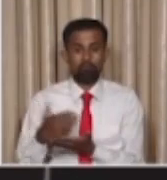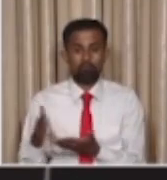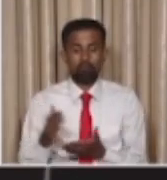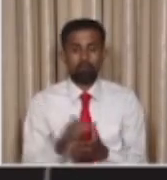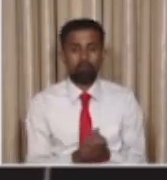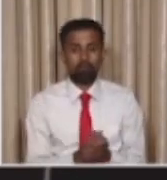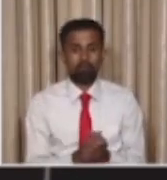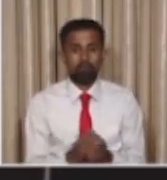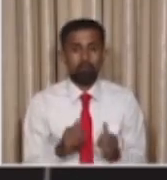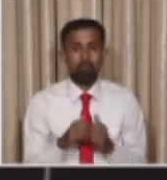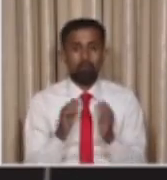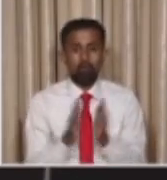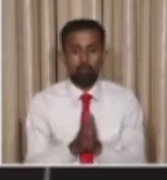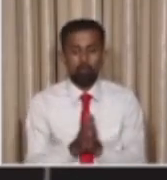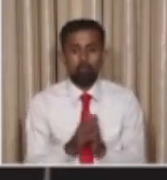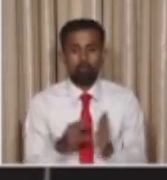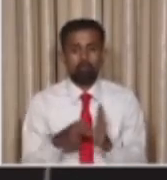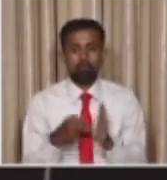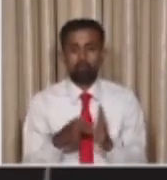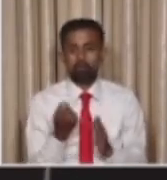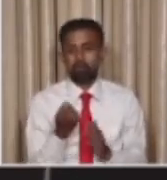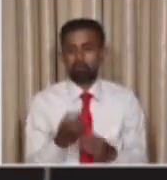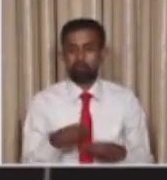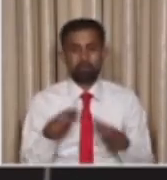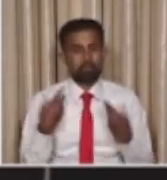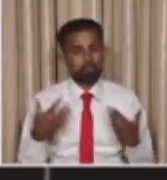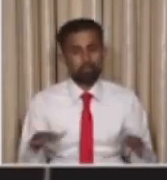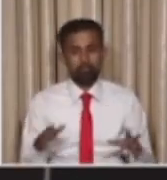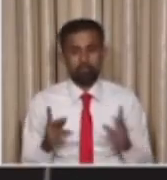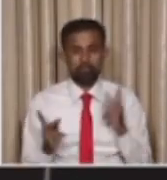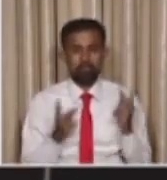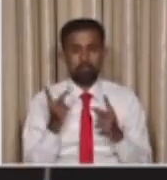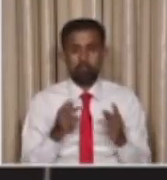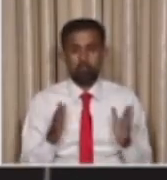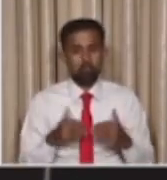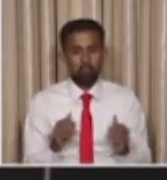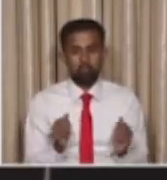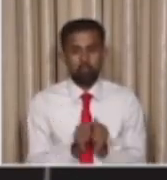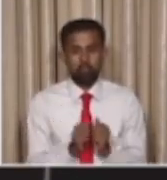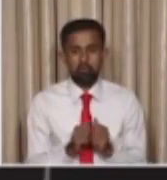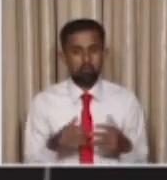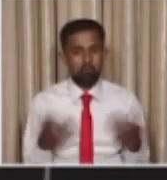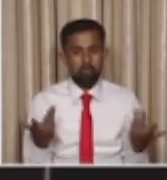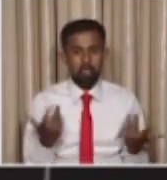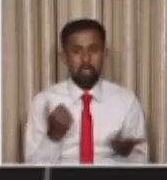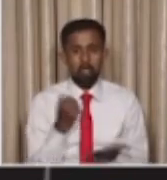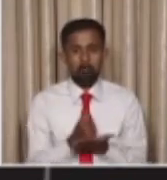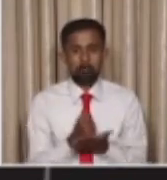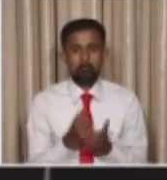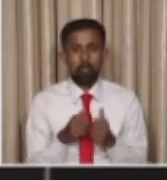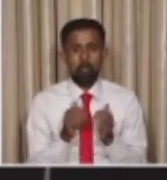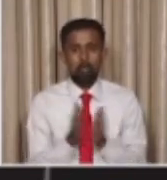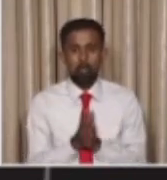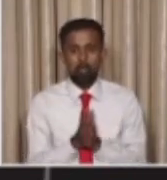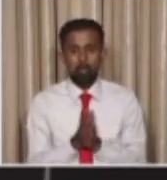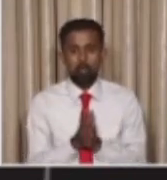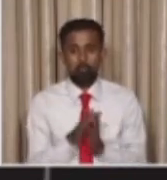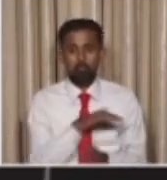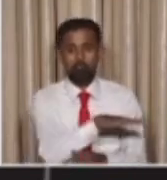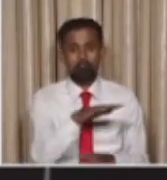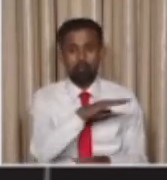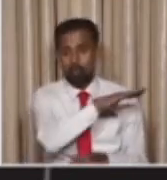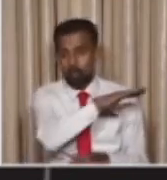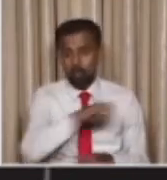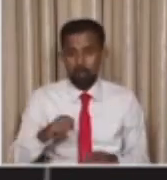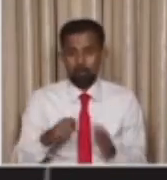අයගේ සමස්ත ආර්ථිකයම ඉවරයි. එයාට සංචාරක ශේෂය තවදුරටත් නියලෙන්න බෑ. ඒතර බැංකු ටික පරාටා නීතිය යටතේ